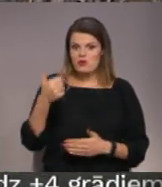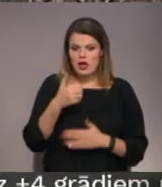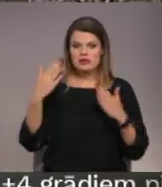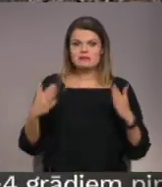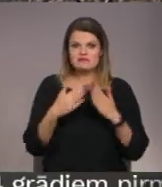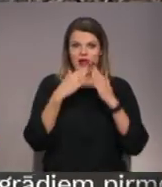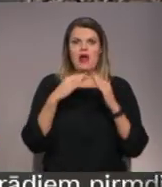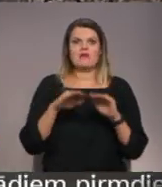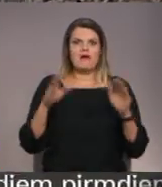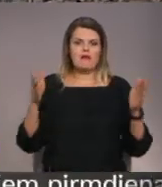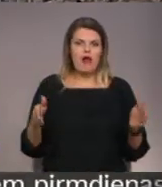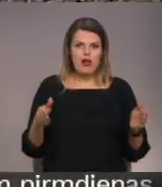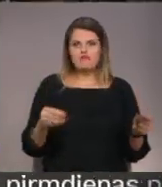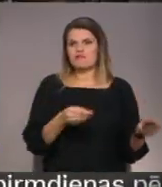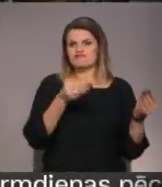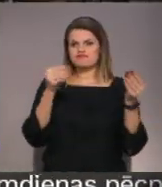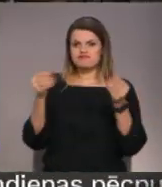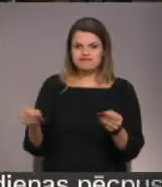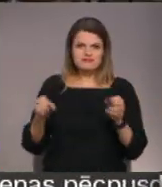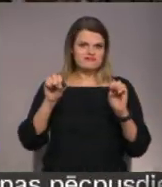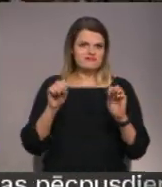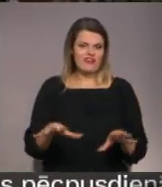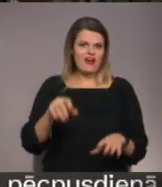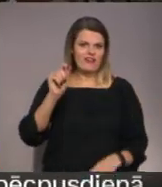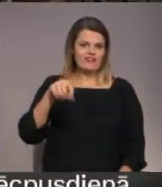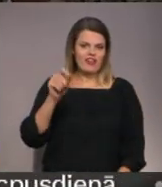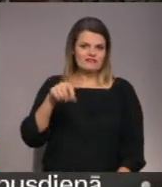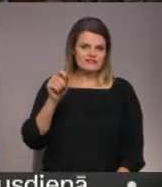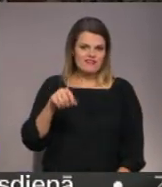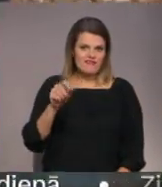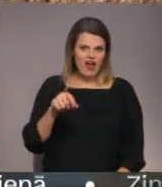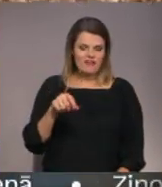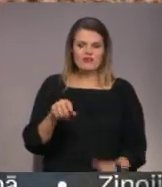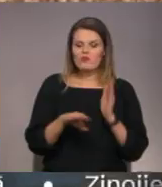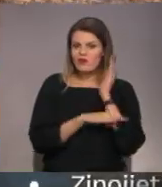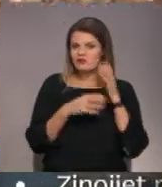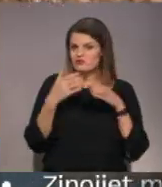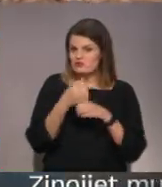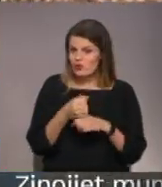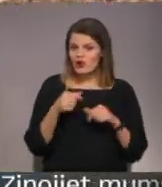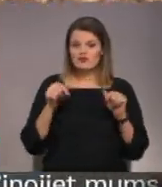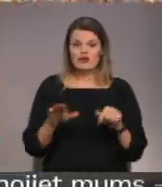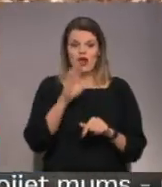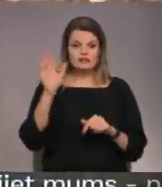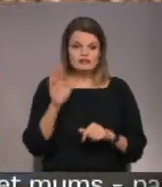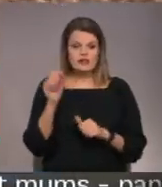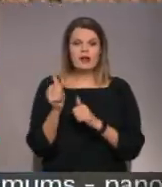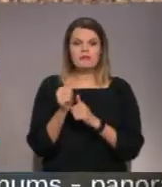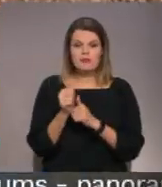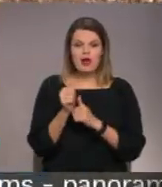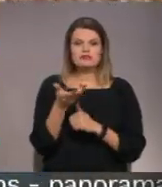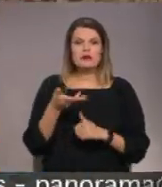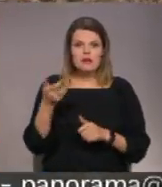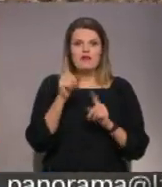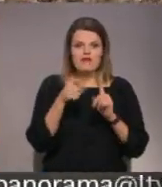Svētku galdā par lielu pārsteigumu viesiem celtas svaigi tecinātas kļavu sulas. Šajās dienās saimnieks pie mājas kļavās veicis vēl